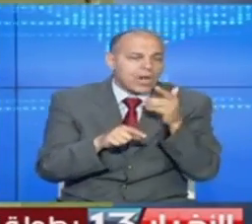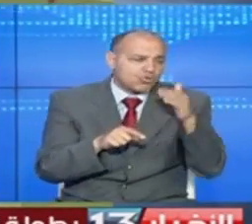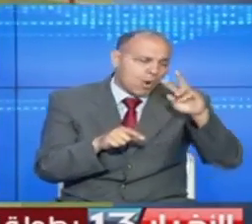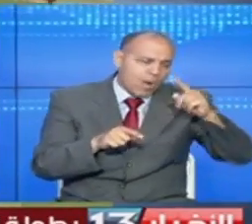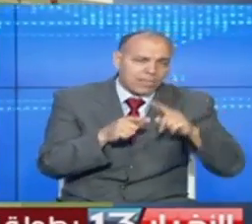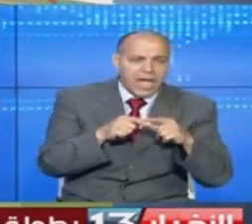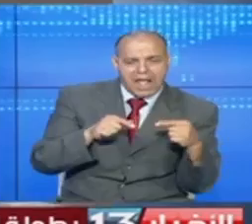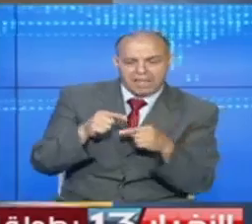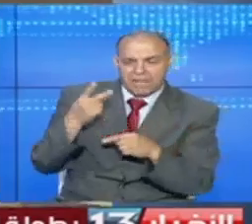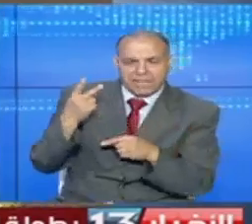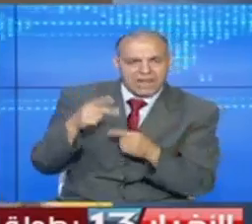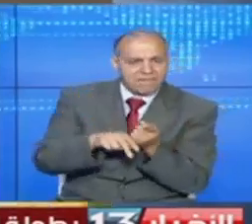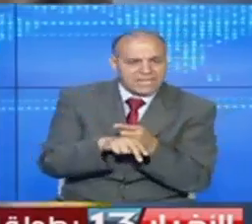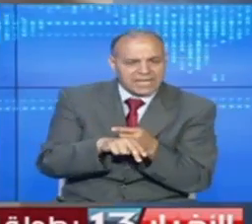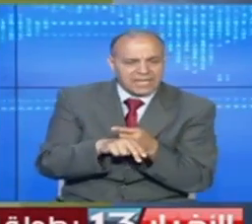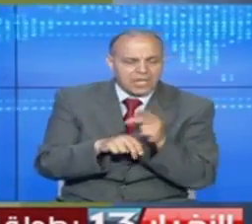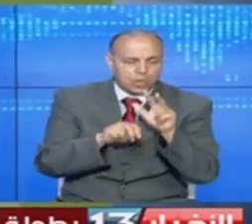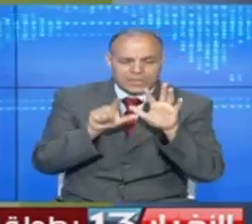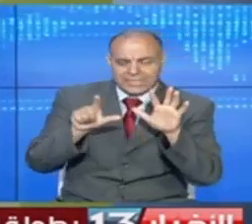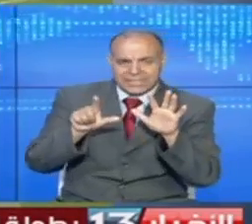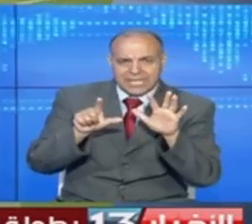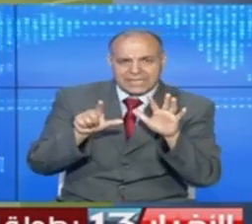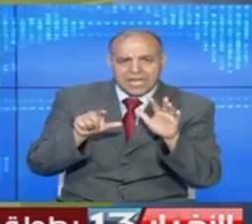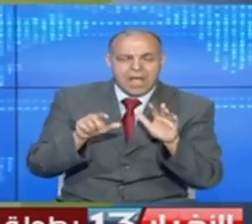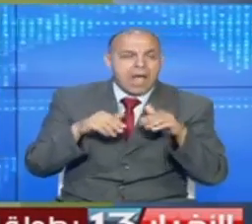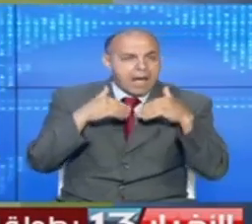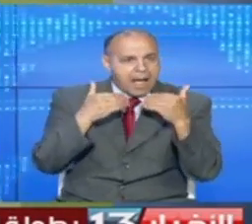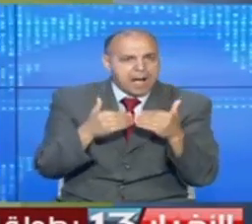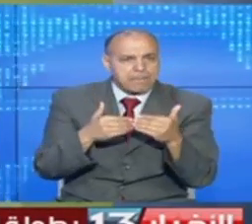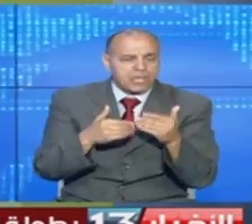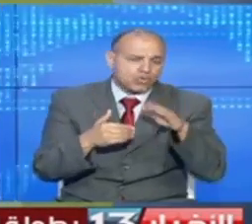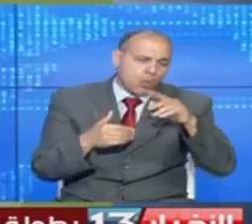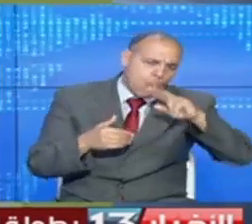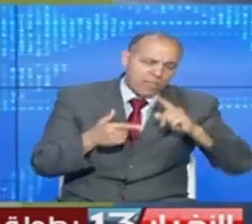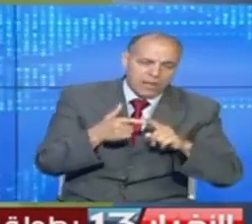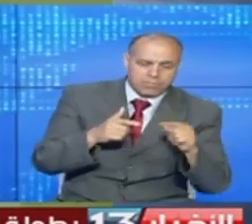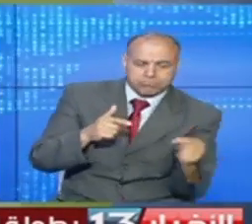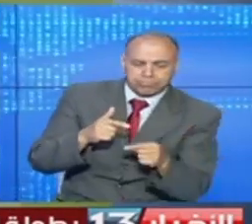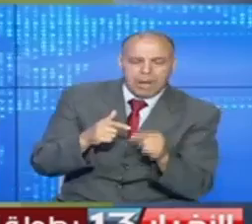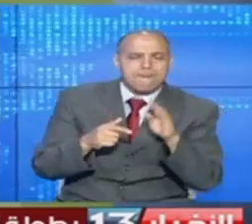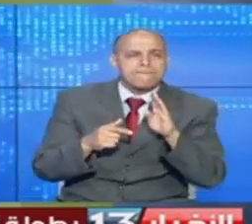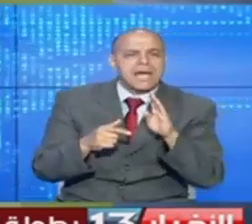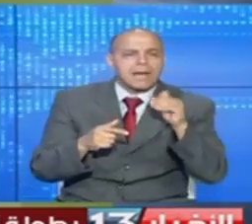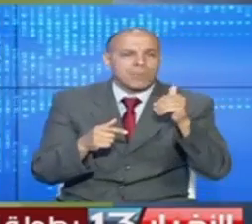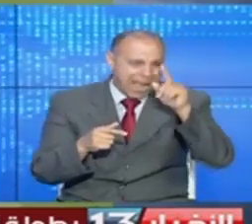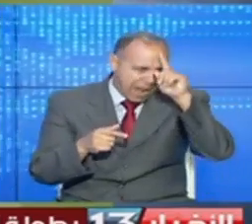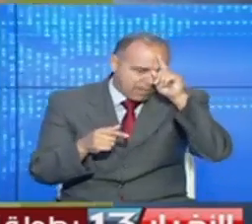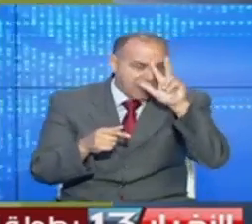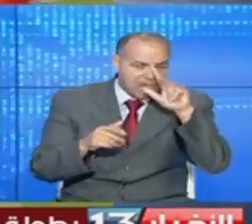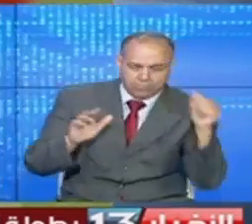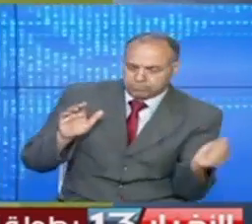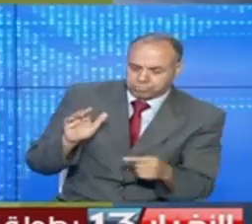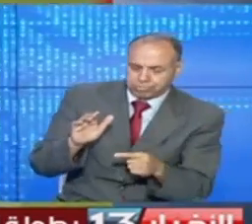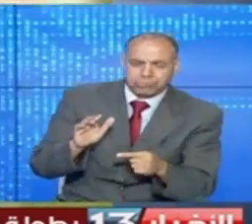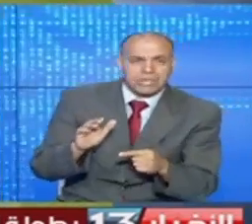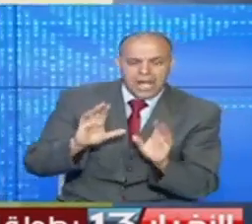كويسانسي الهدف الثاني في الدقيقة 37 قبل أن يعزز ليفاندوفسكي تقدم بايرن ميونخ بتسجيل الهدف الثالث